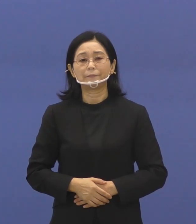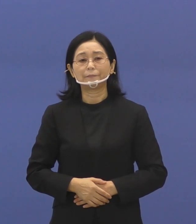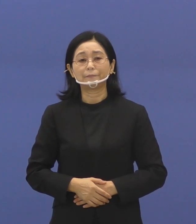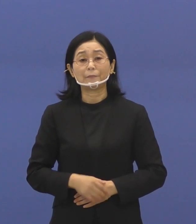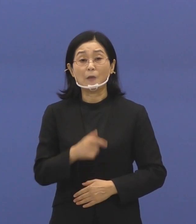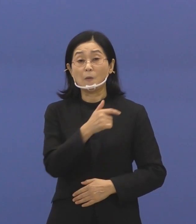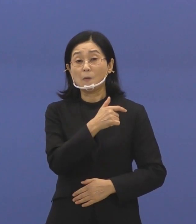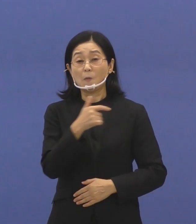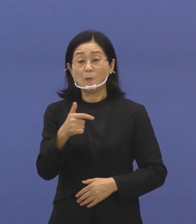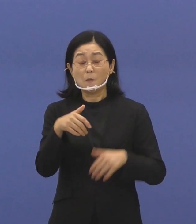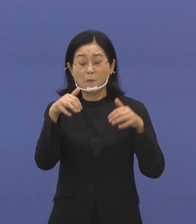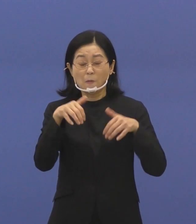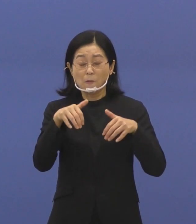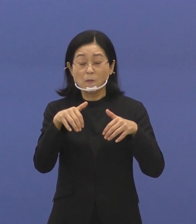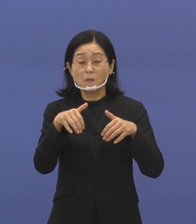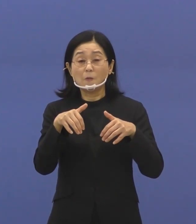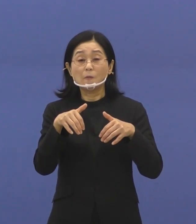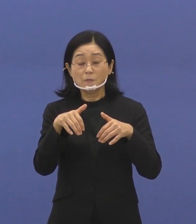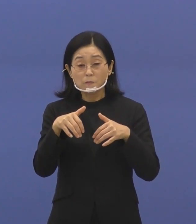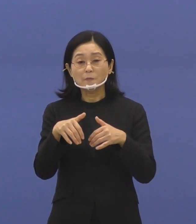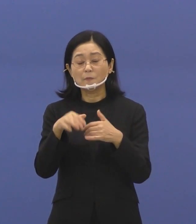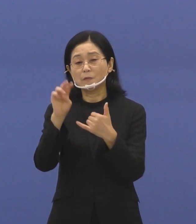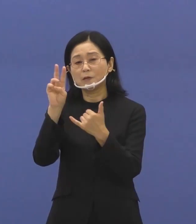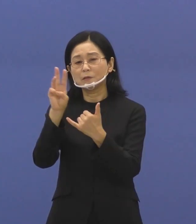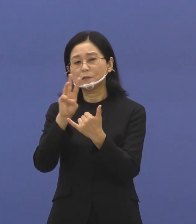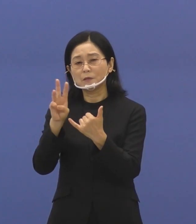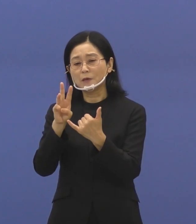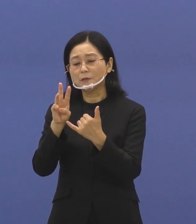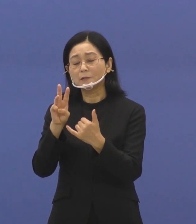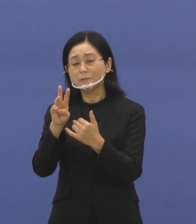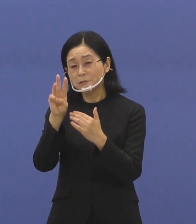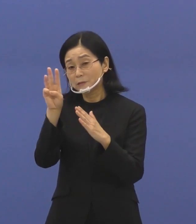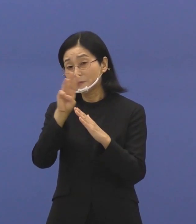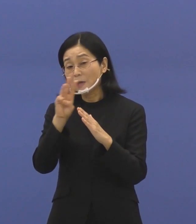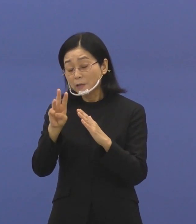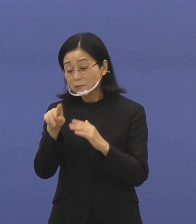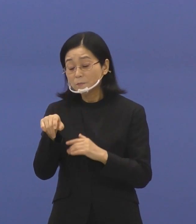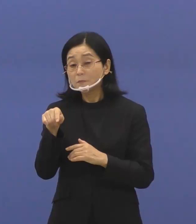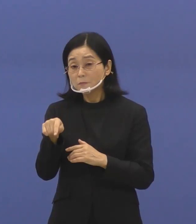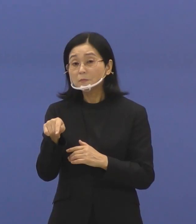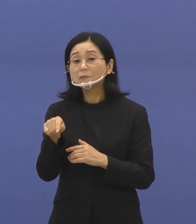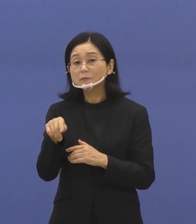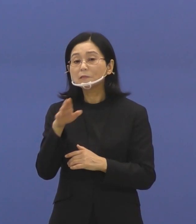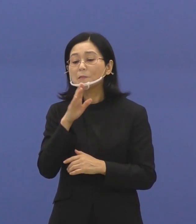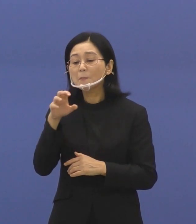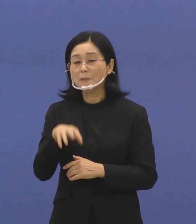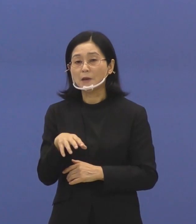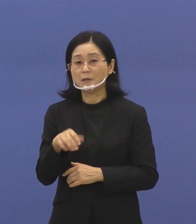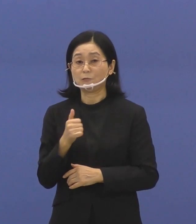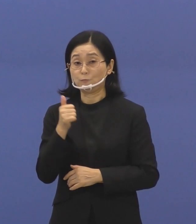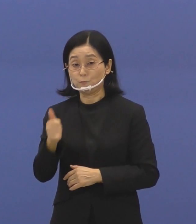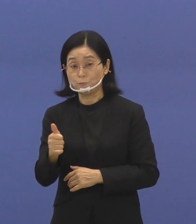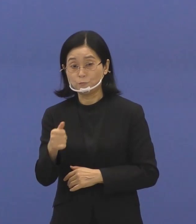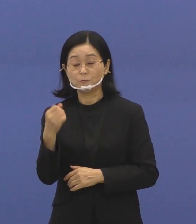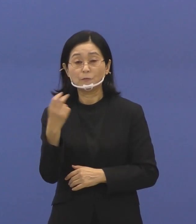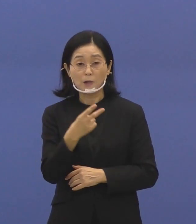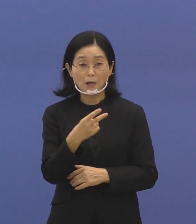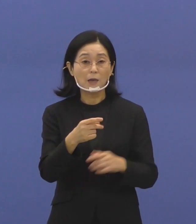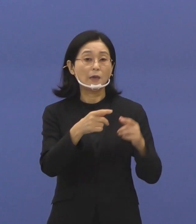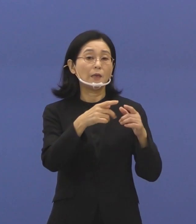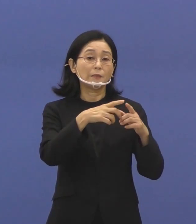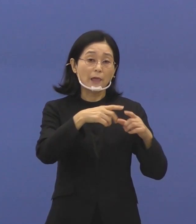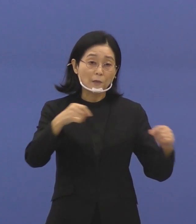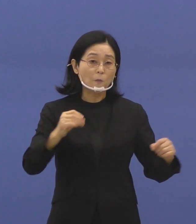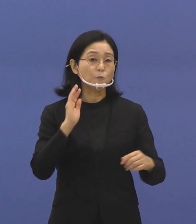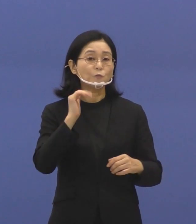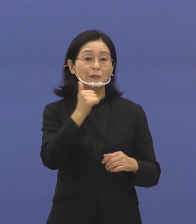大雨災害の被災地の視察や、あとは全国知事会の関係のオンライン会議